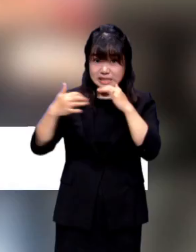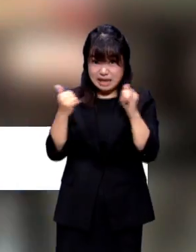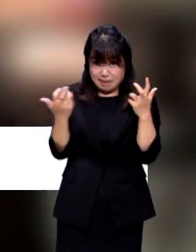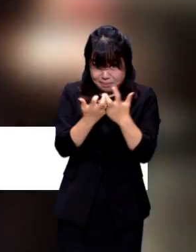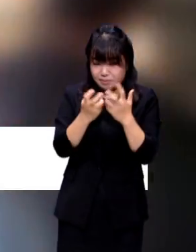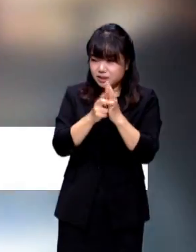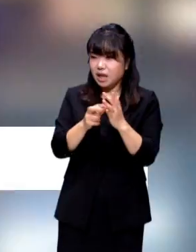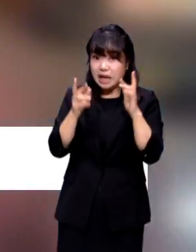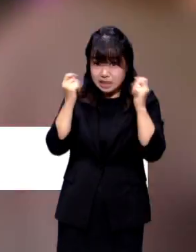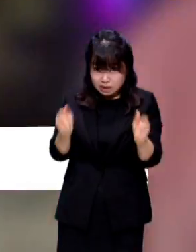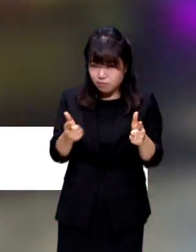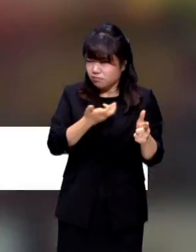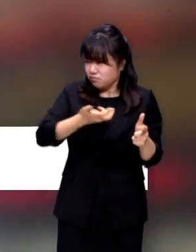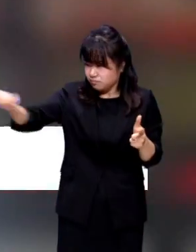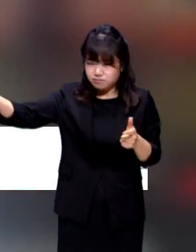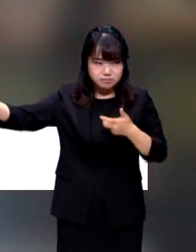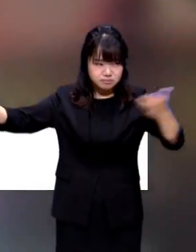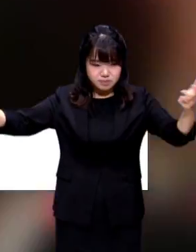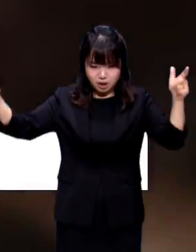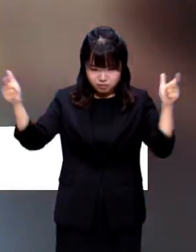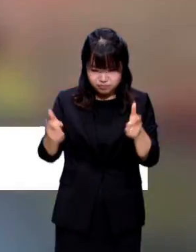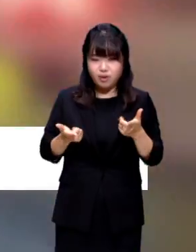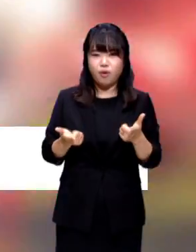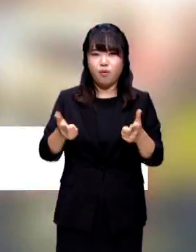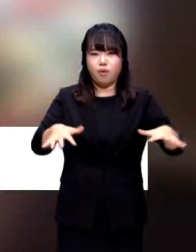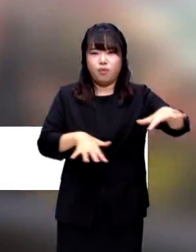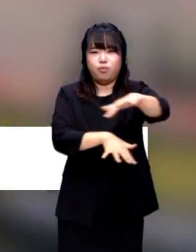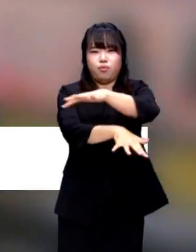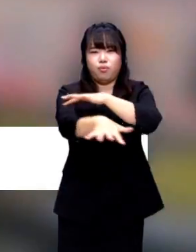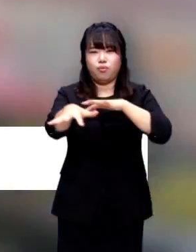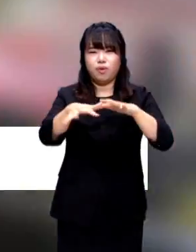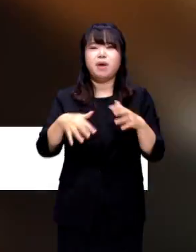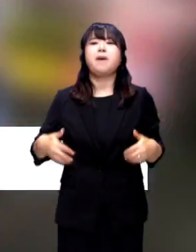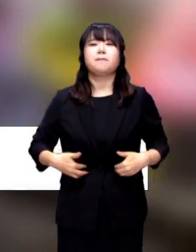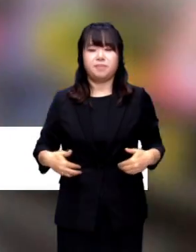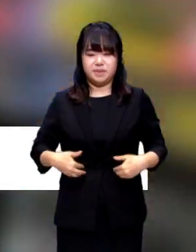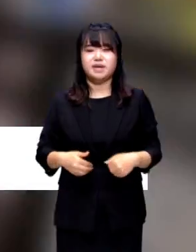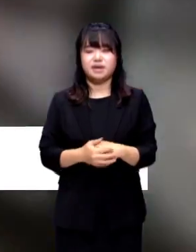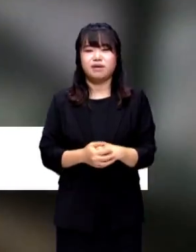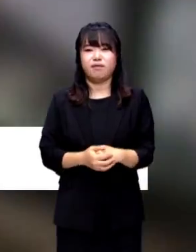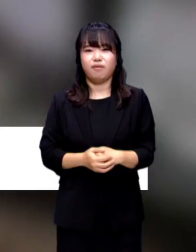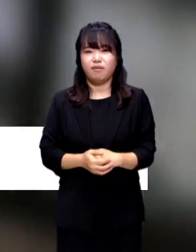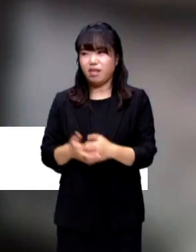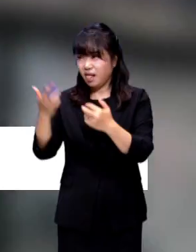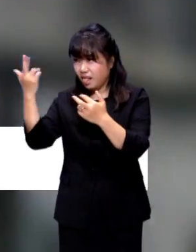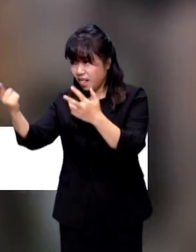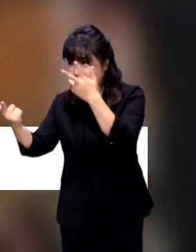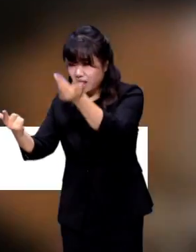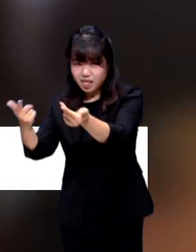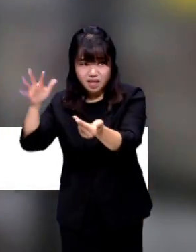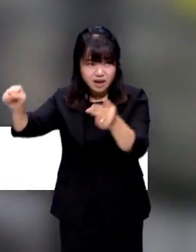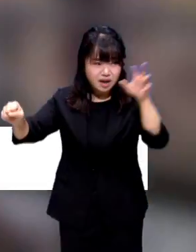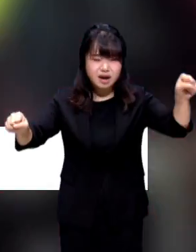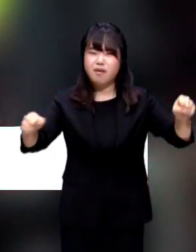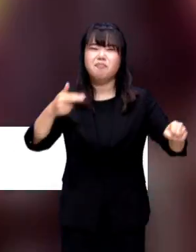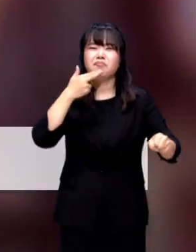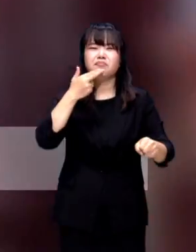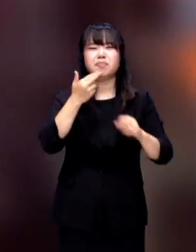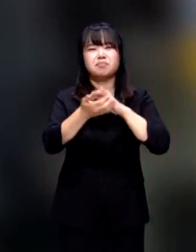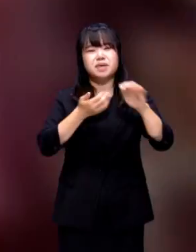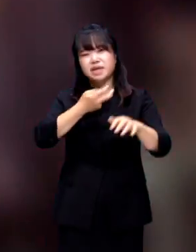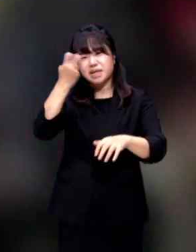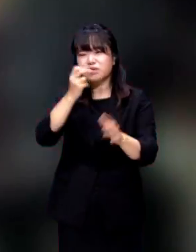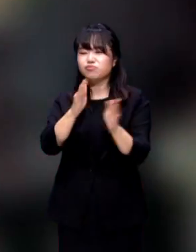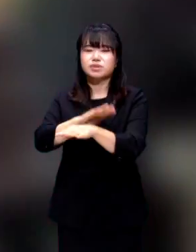일시적으로라도 그 밀도를 낮추고 어떤 구조 활동을 할 수 있는 공간 확보를 할 수 있었다면 좀 더